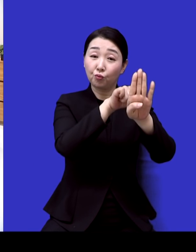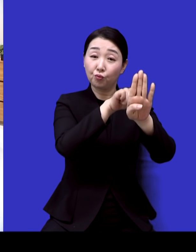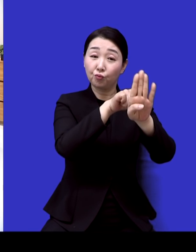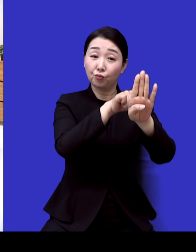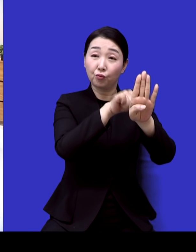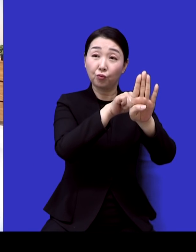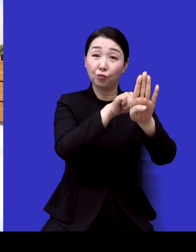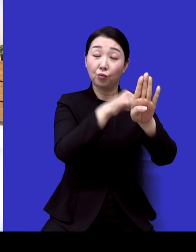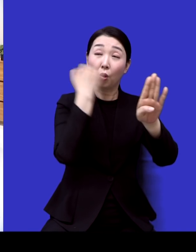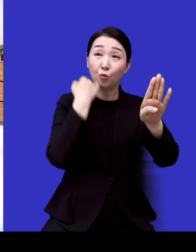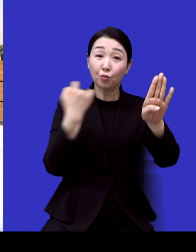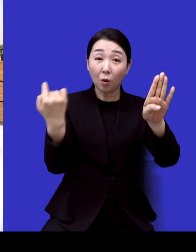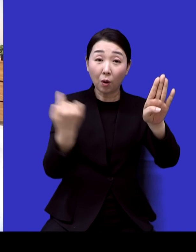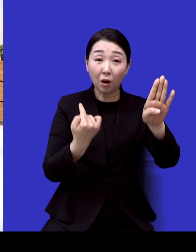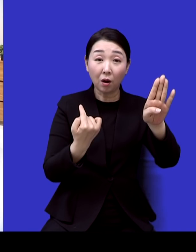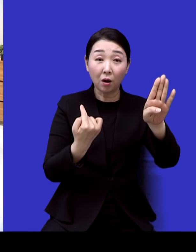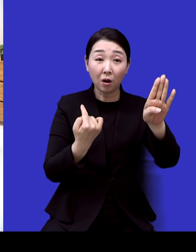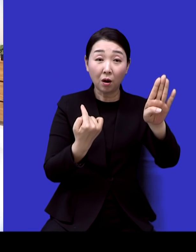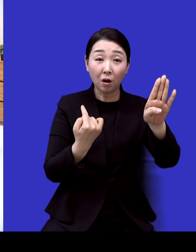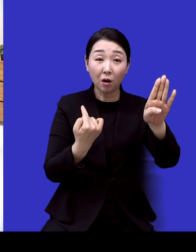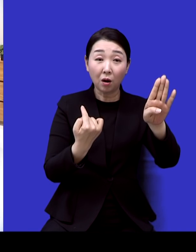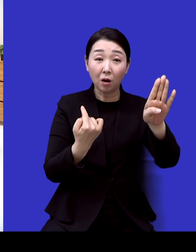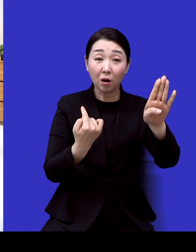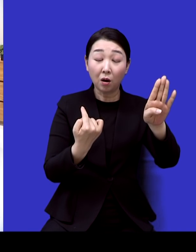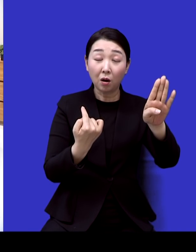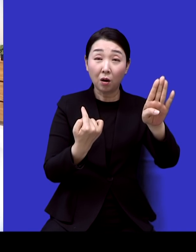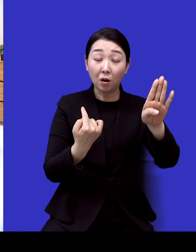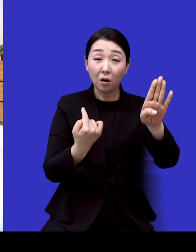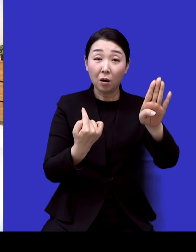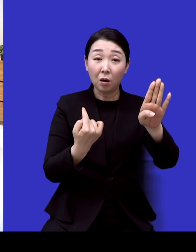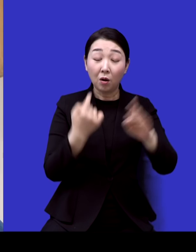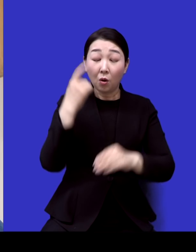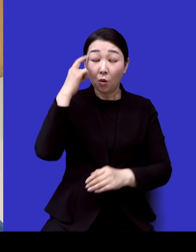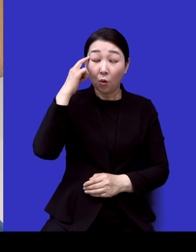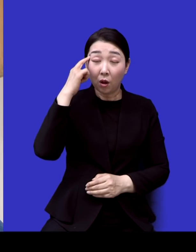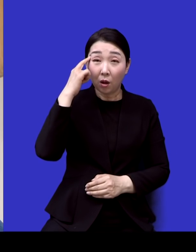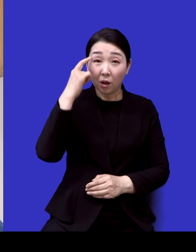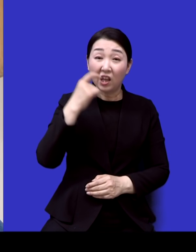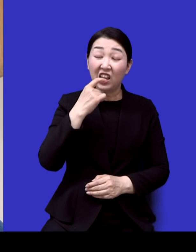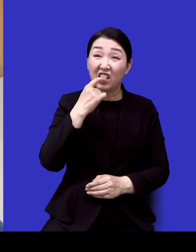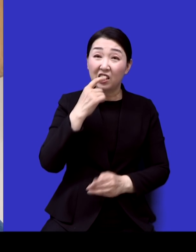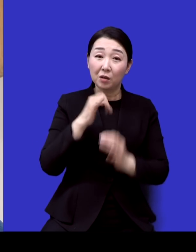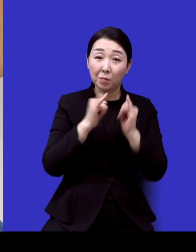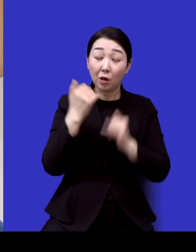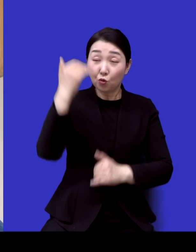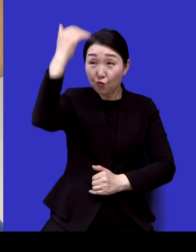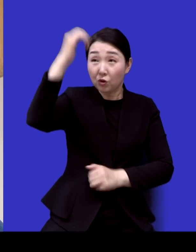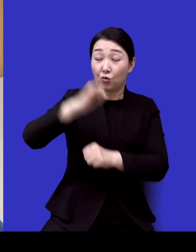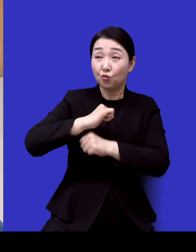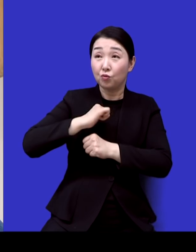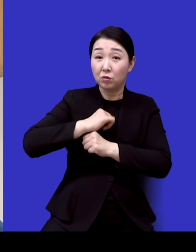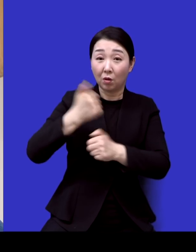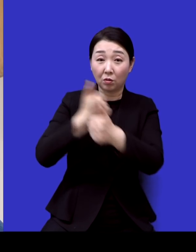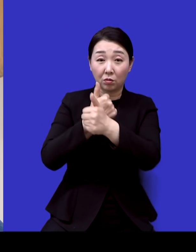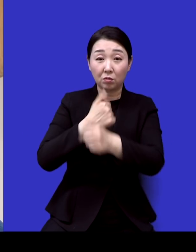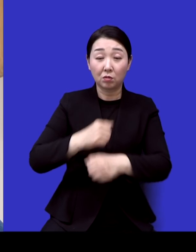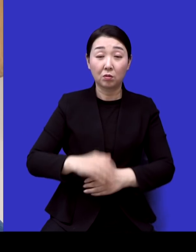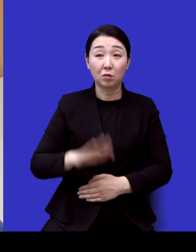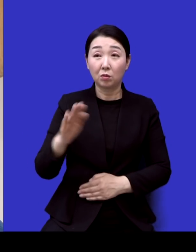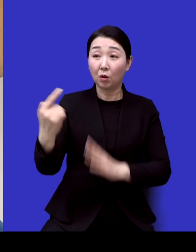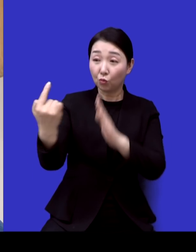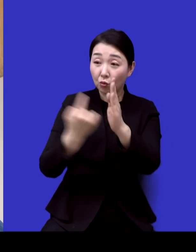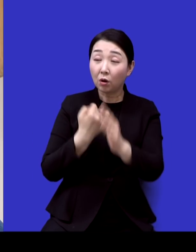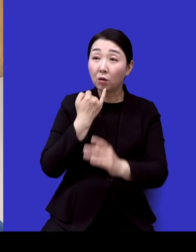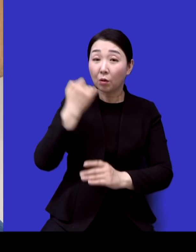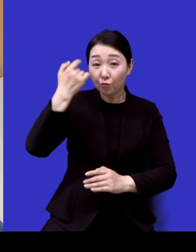두드리더니 문을 여니까 들어가기만 그럼 안 되는 거 아니야? 키 큰 백인 덩치 큰 백인 군인 아저씨가 네. 들어가도